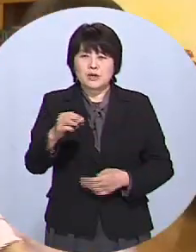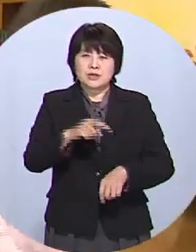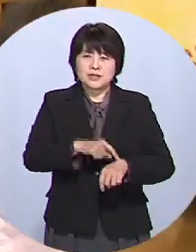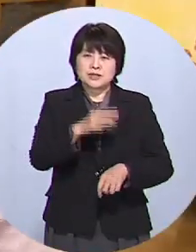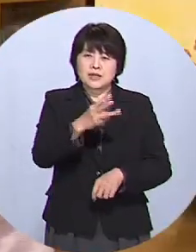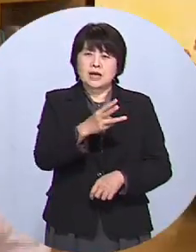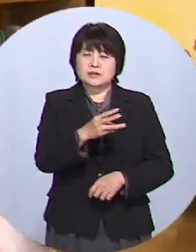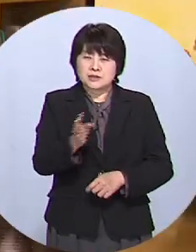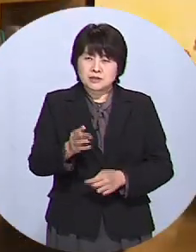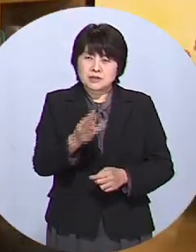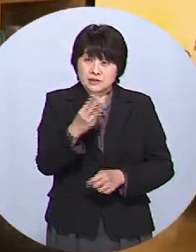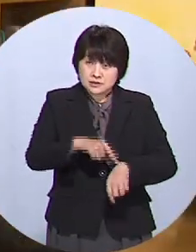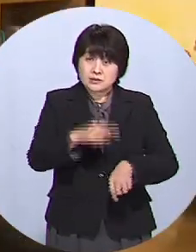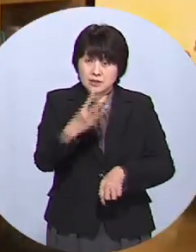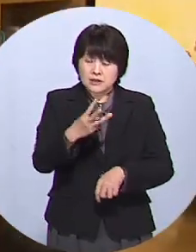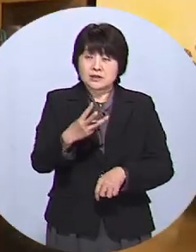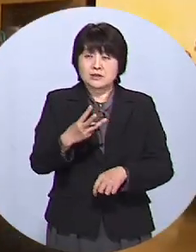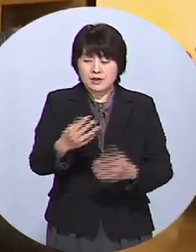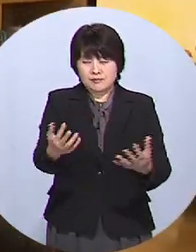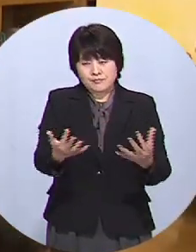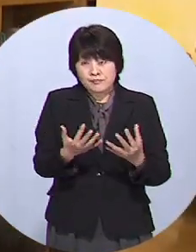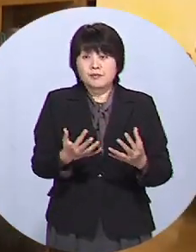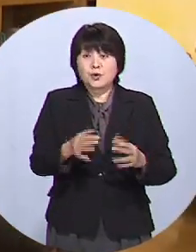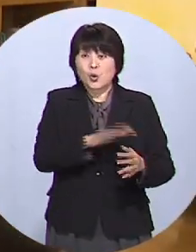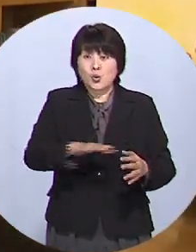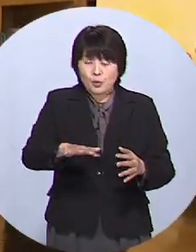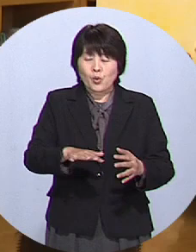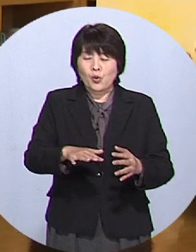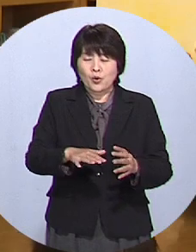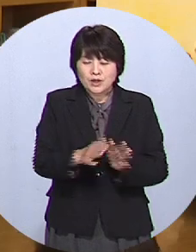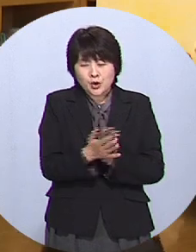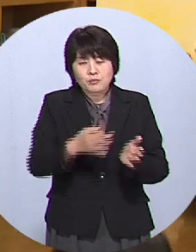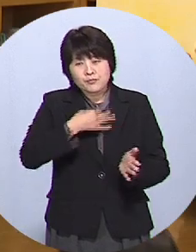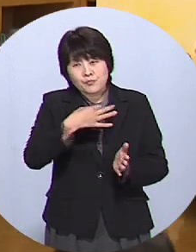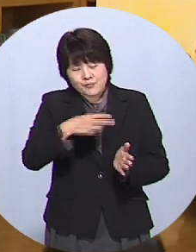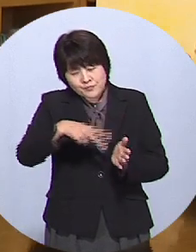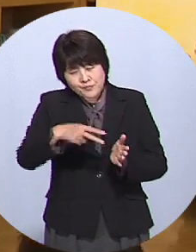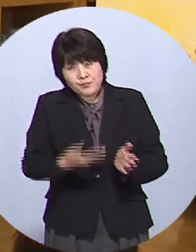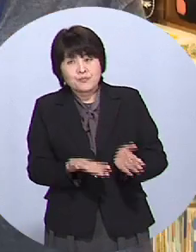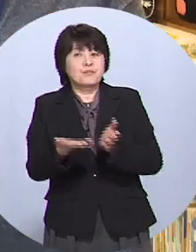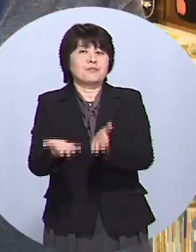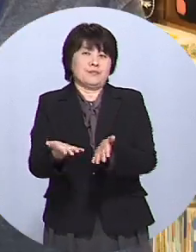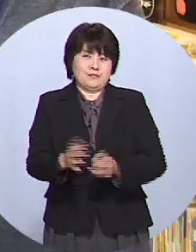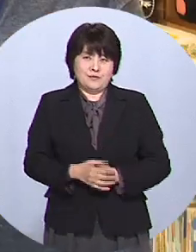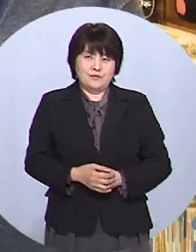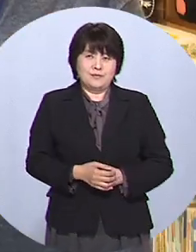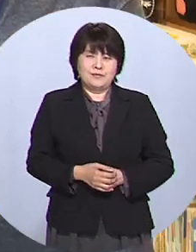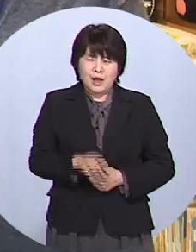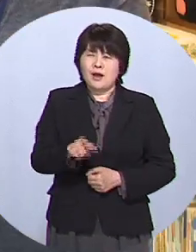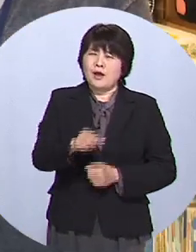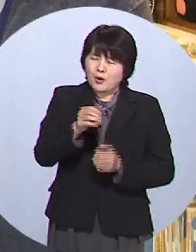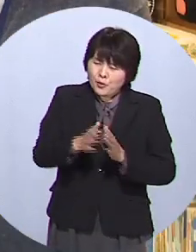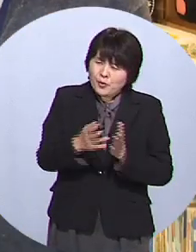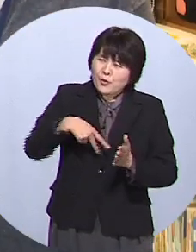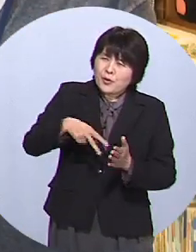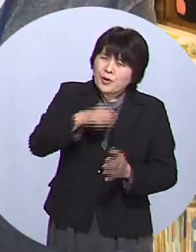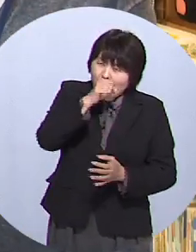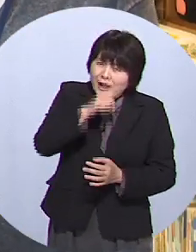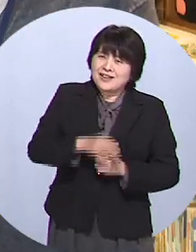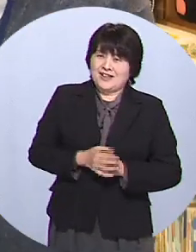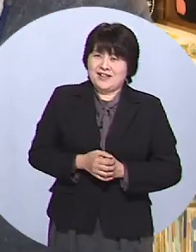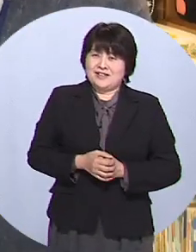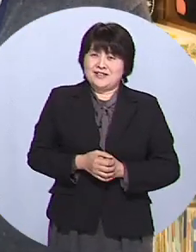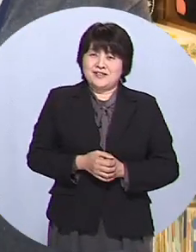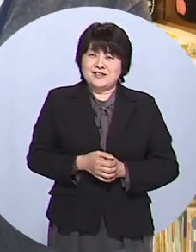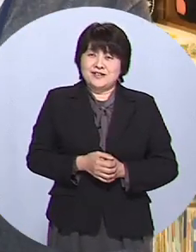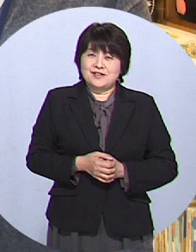から来館した子どもたちを対象に読み聞かせを行っています。 読み聞かせ良かったです。 ありがとうございます